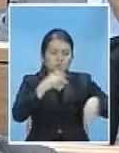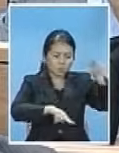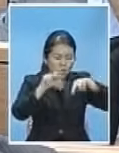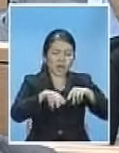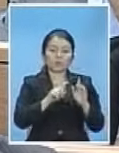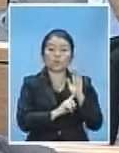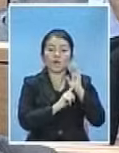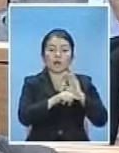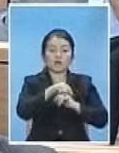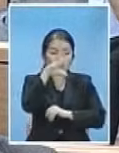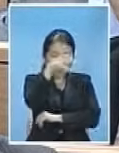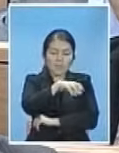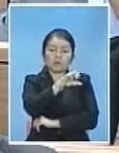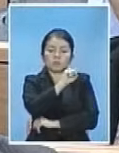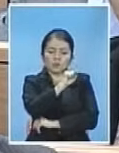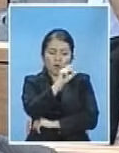ต